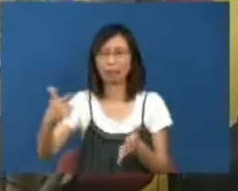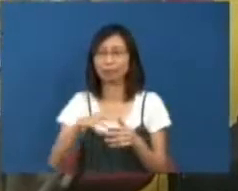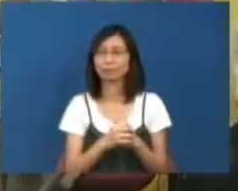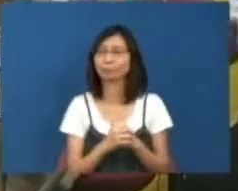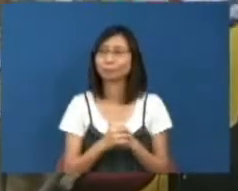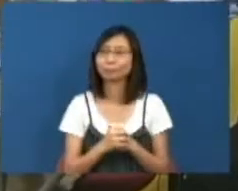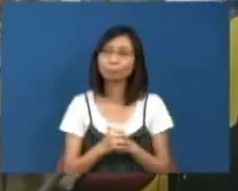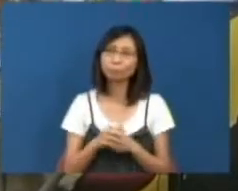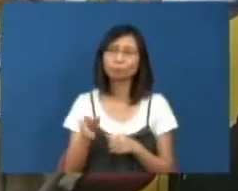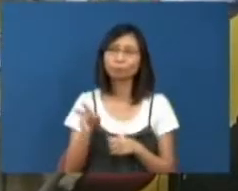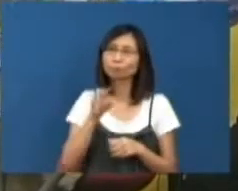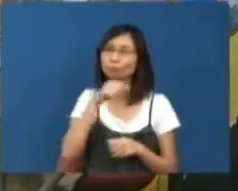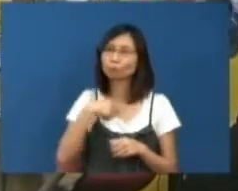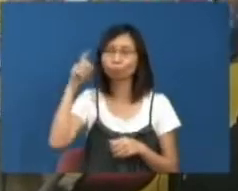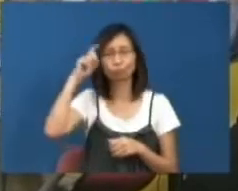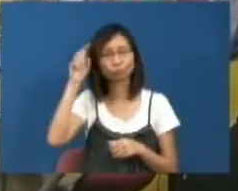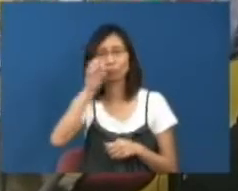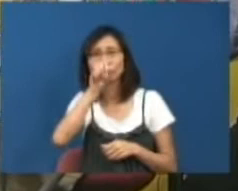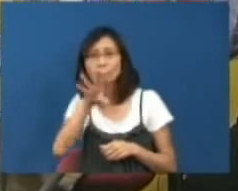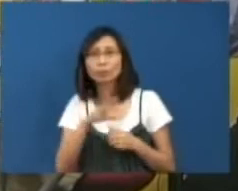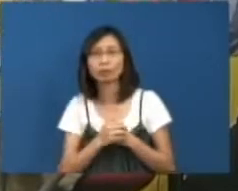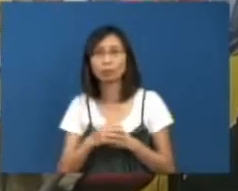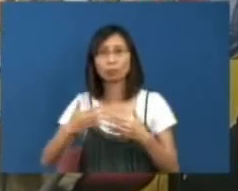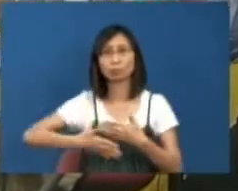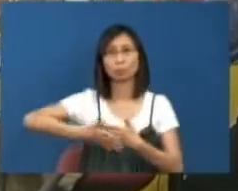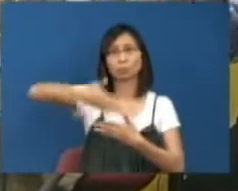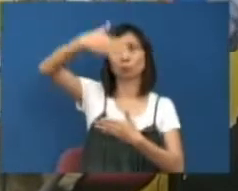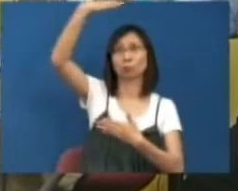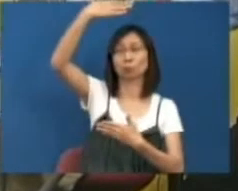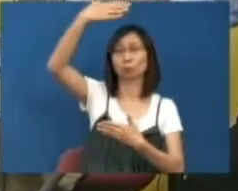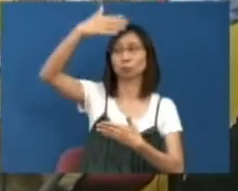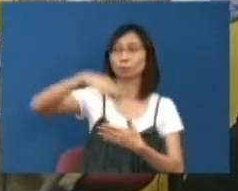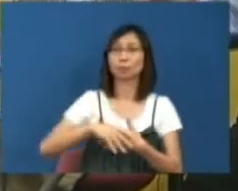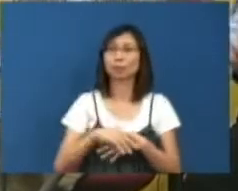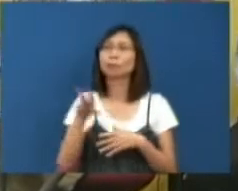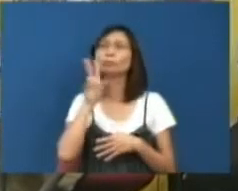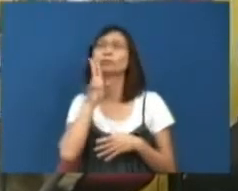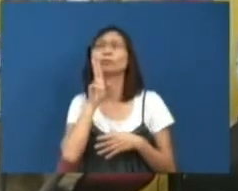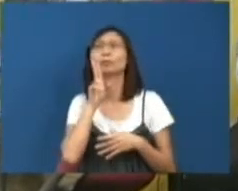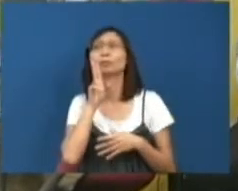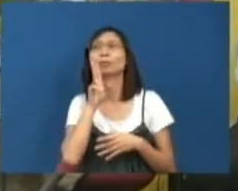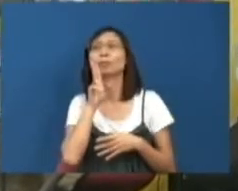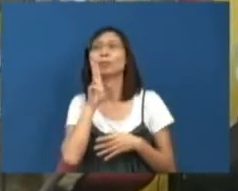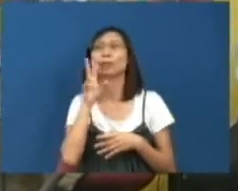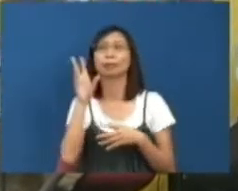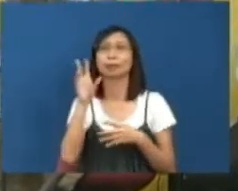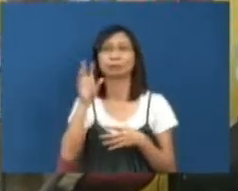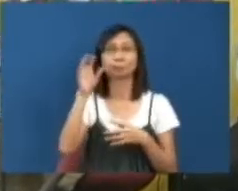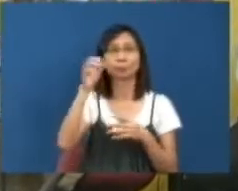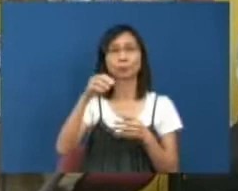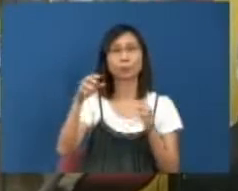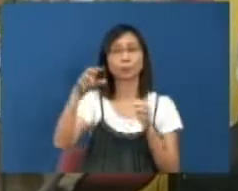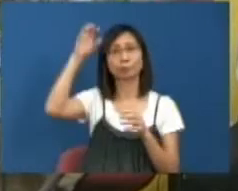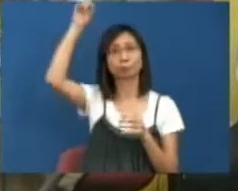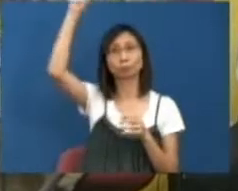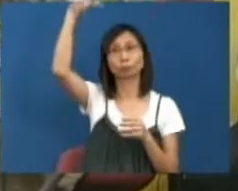實如果咁樣咧，亦都可能喺好高嘅大廈上面，我哋咪而家有嗰隻，即係譬如話導航嘅燈嘅， 係咯。